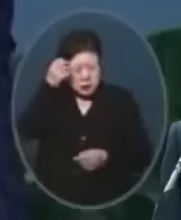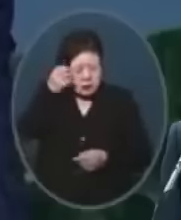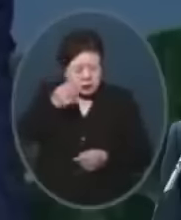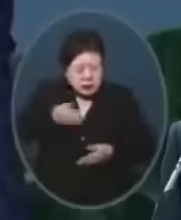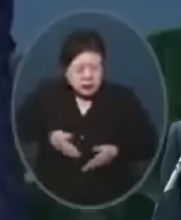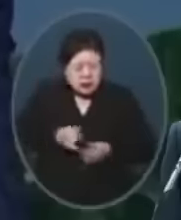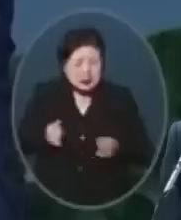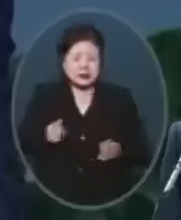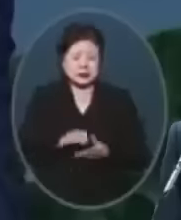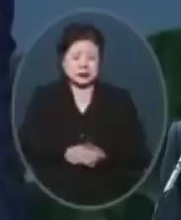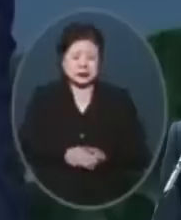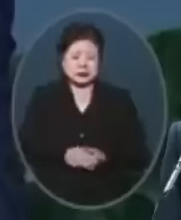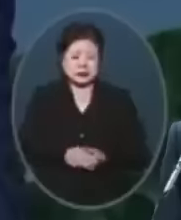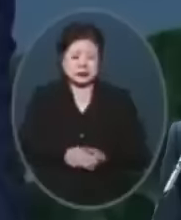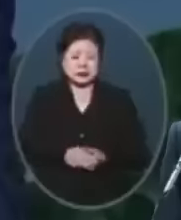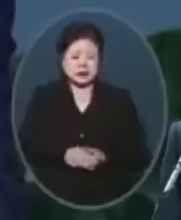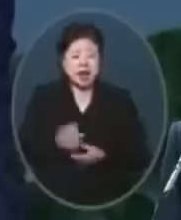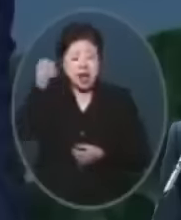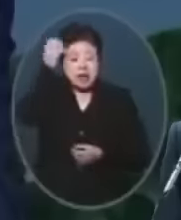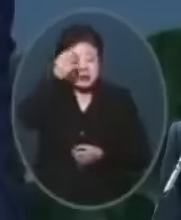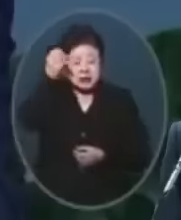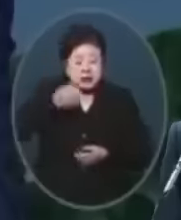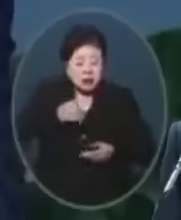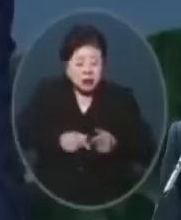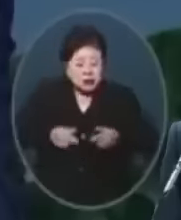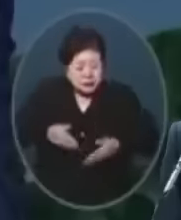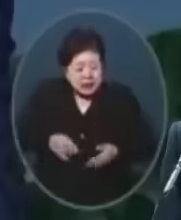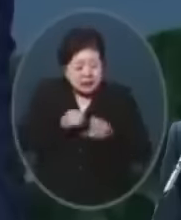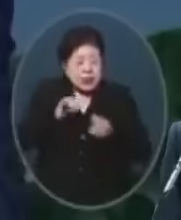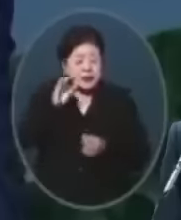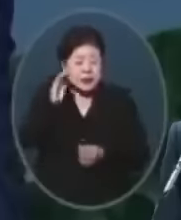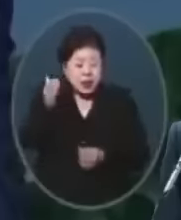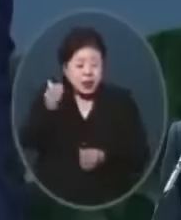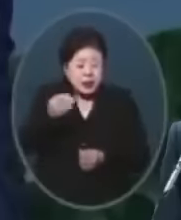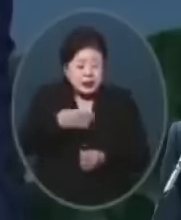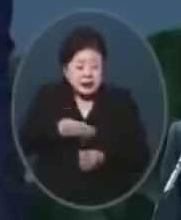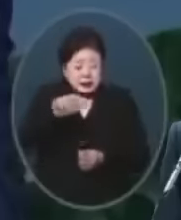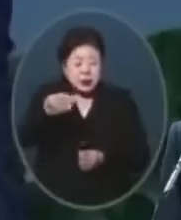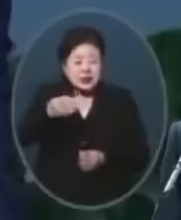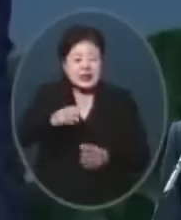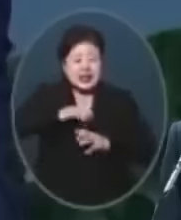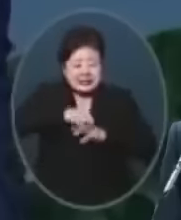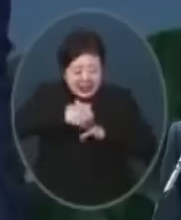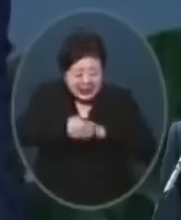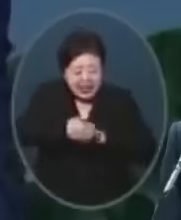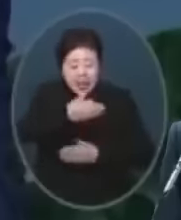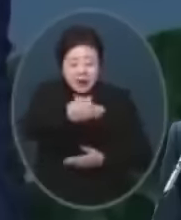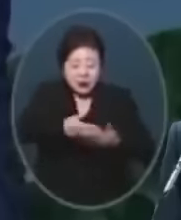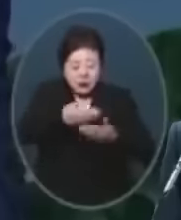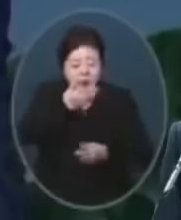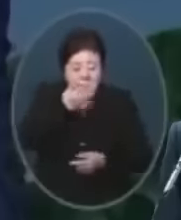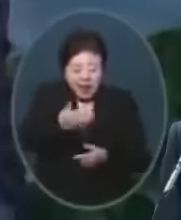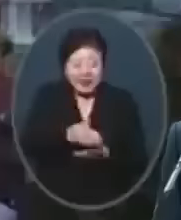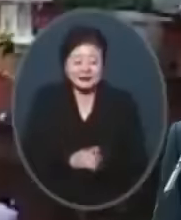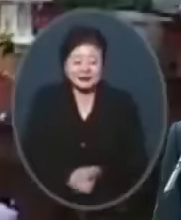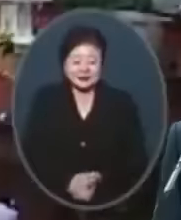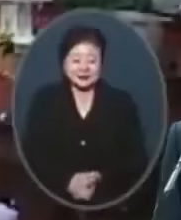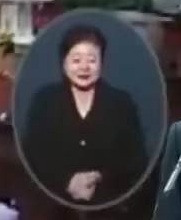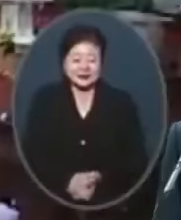사람은 다 그와 같다. 성령으로 거듭난 사람이 되어야 4차원적 세계에 교통이 있을 수 있다는